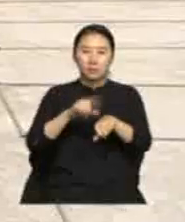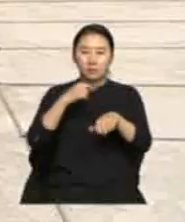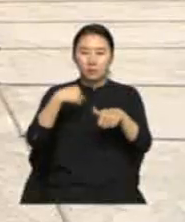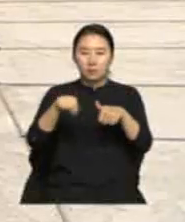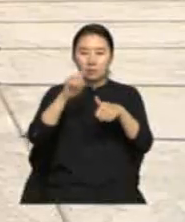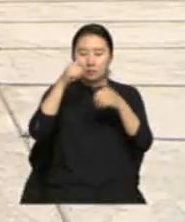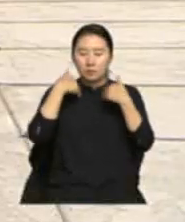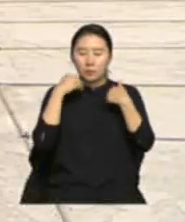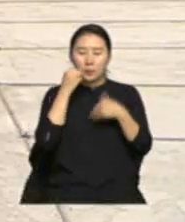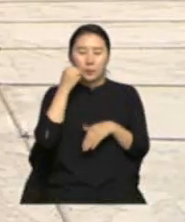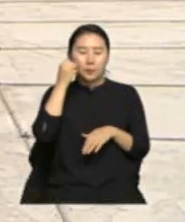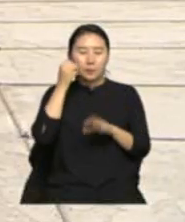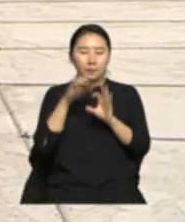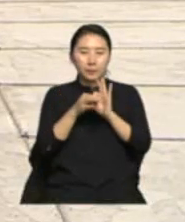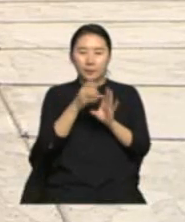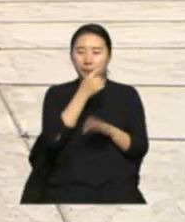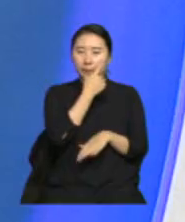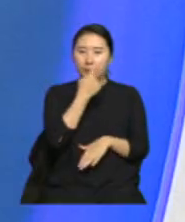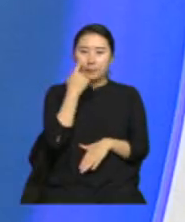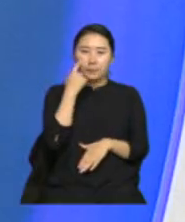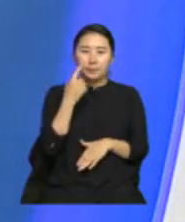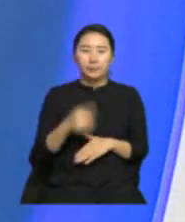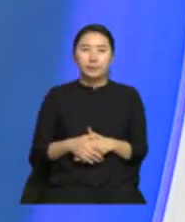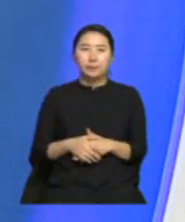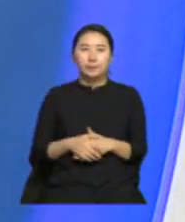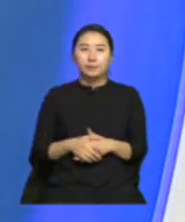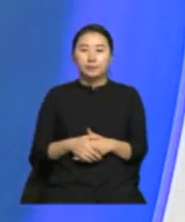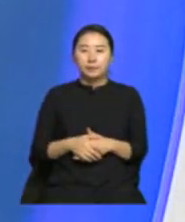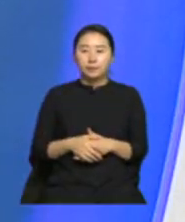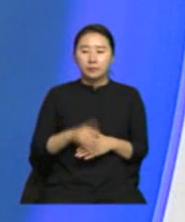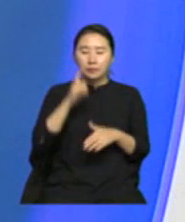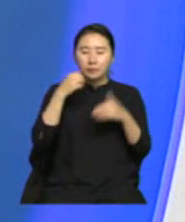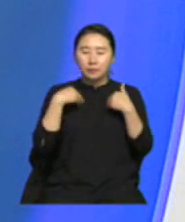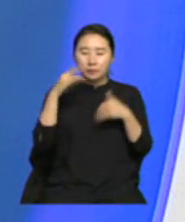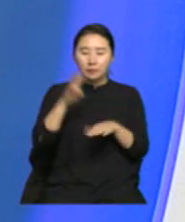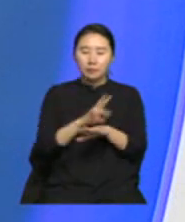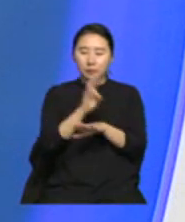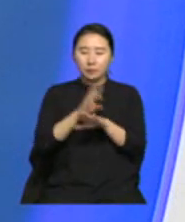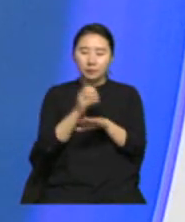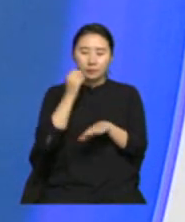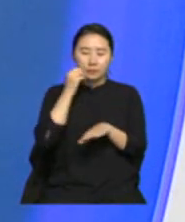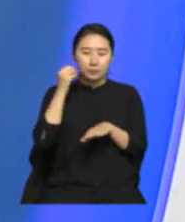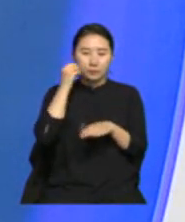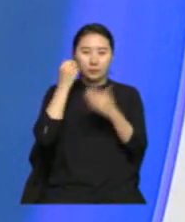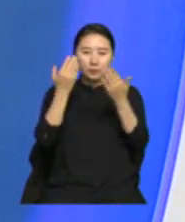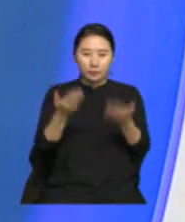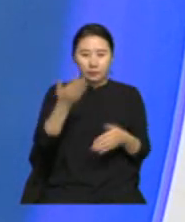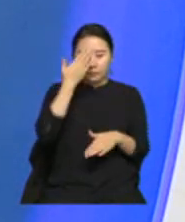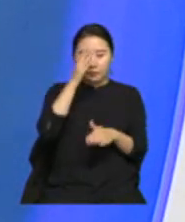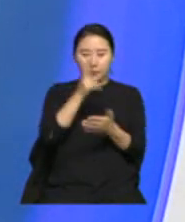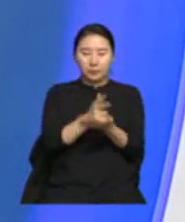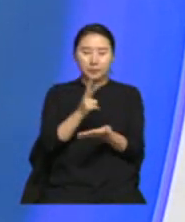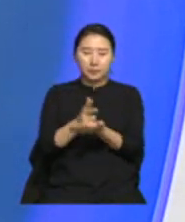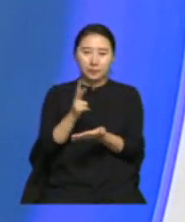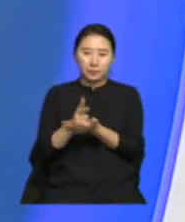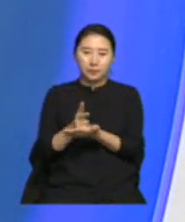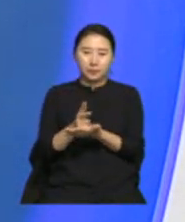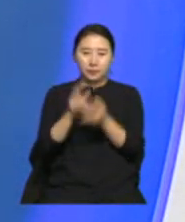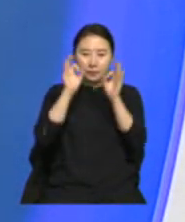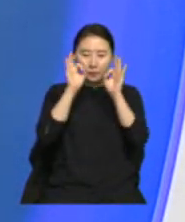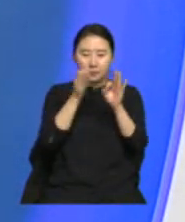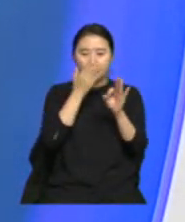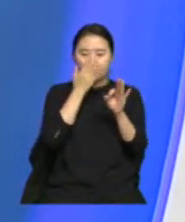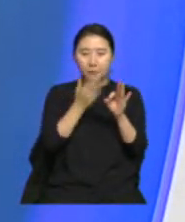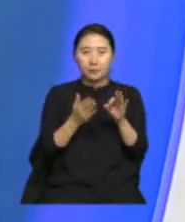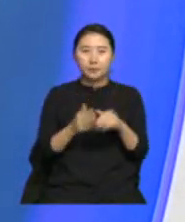서울시교육청 홈페이지를 통해 확인할 수 있습니다. 이 밖에도 정부24 홈페이지를 통해 연휴간 무료로 개방되는 공공주차장도 확인할